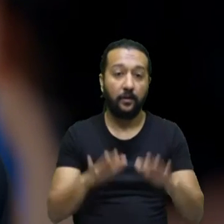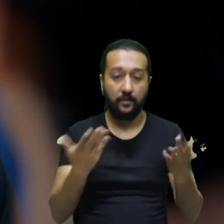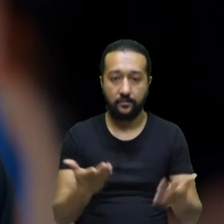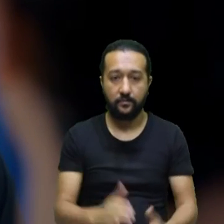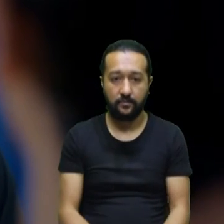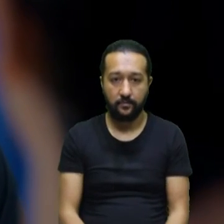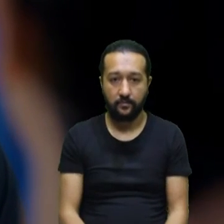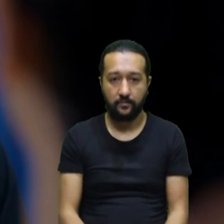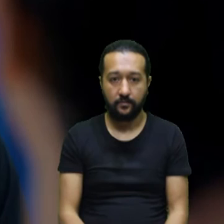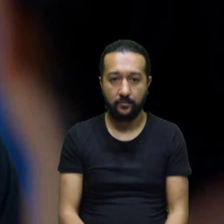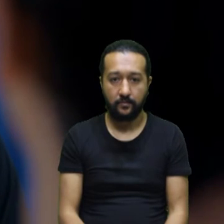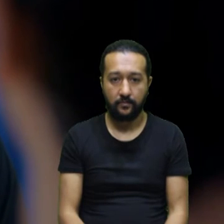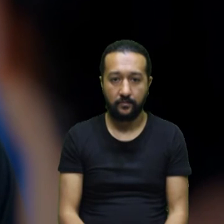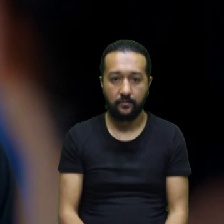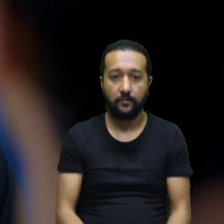Ancak